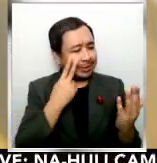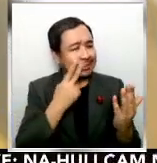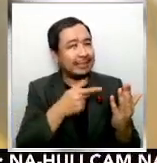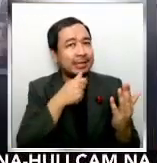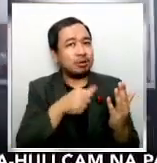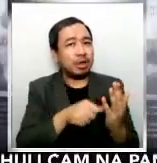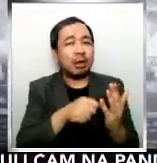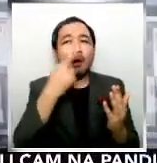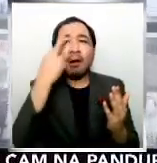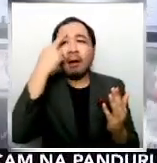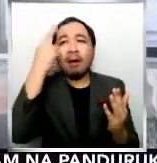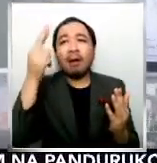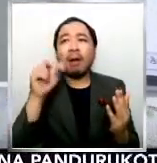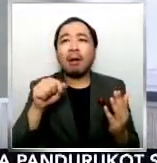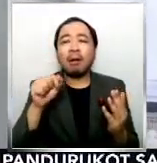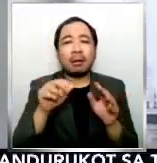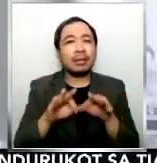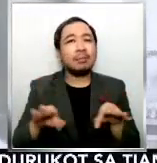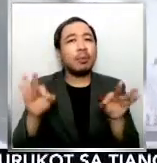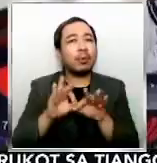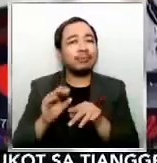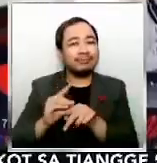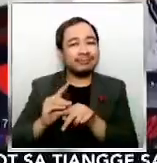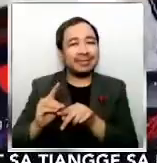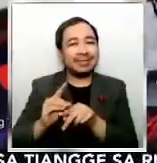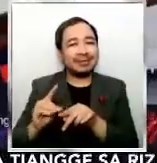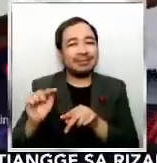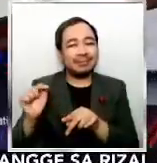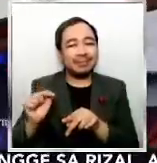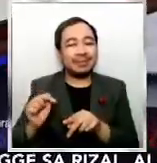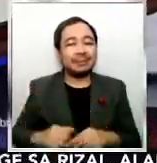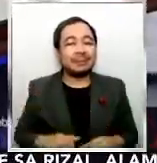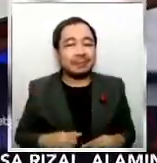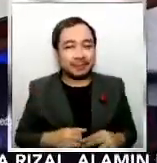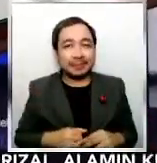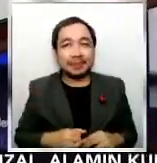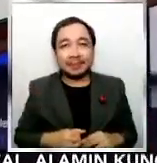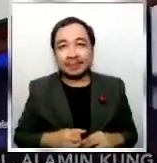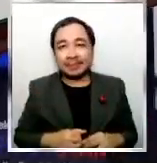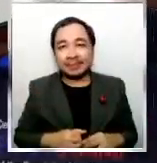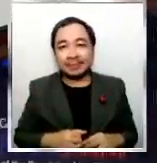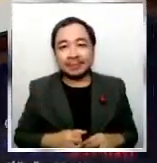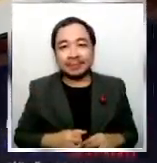discipline. Chino Trinidad Akututo, 24 Oras.